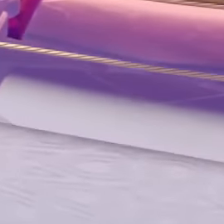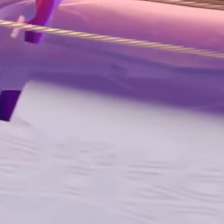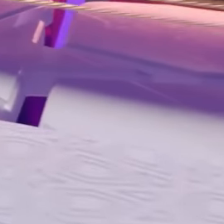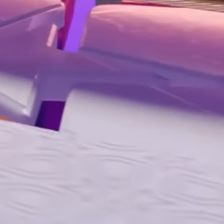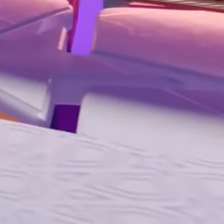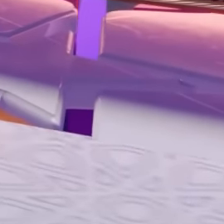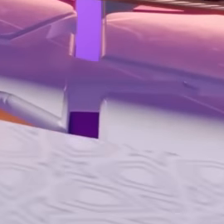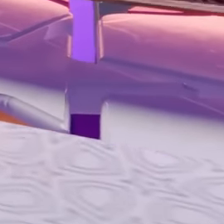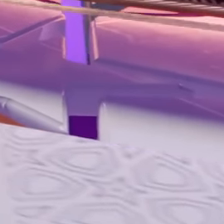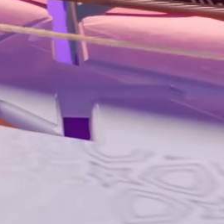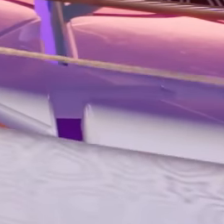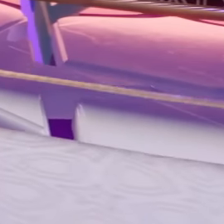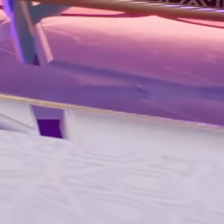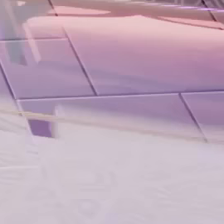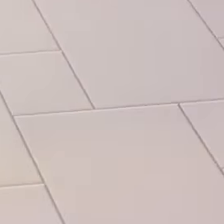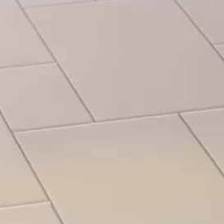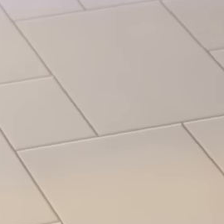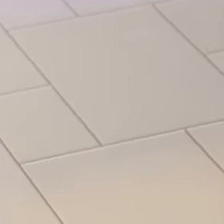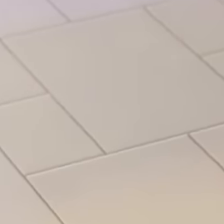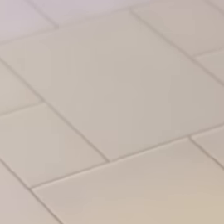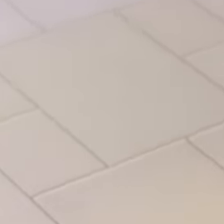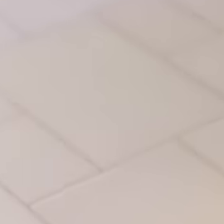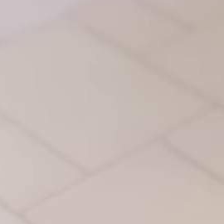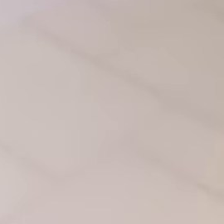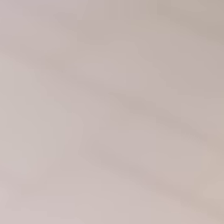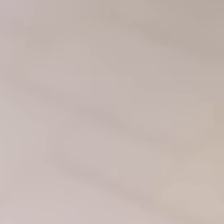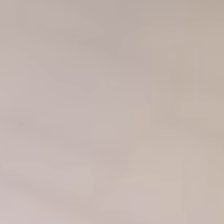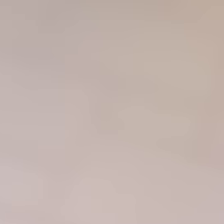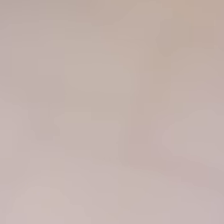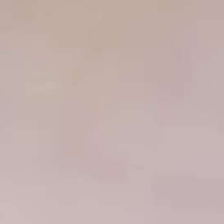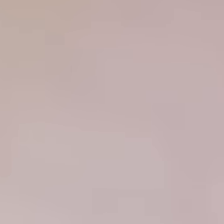waja'alhu lana hujjata